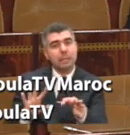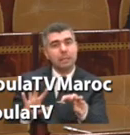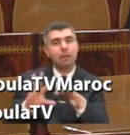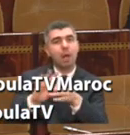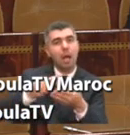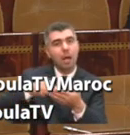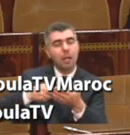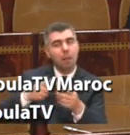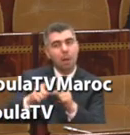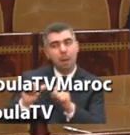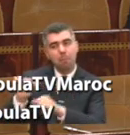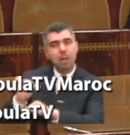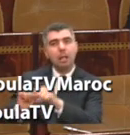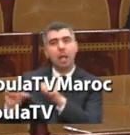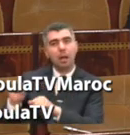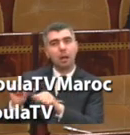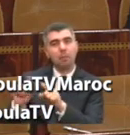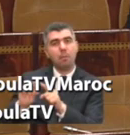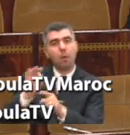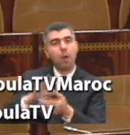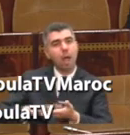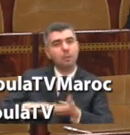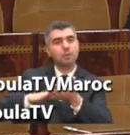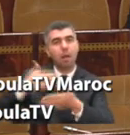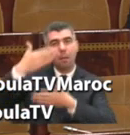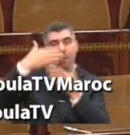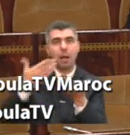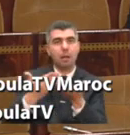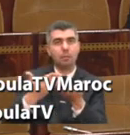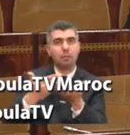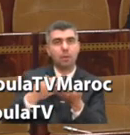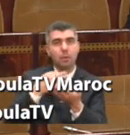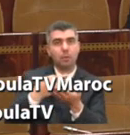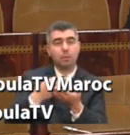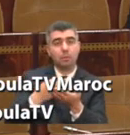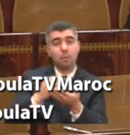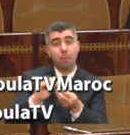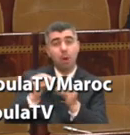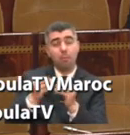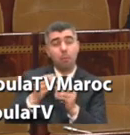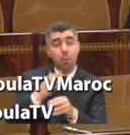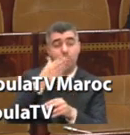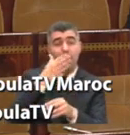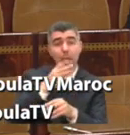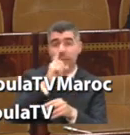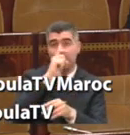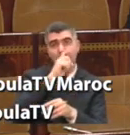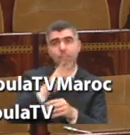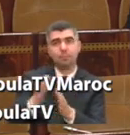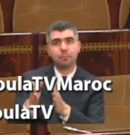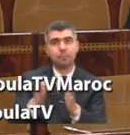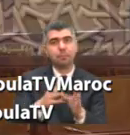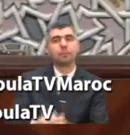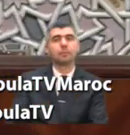شموليتها باش يمكن تكون منصفة للمغرب. شكرا شكرا سيدنا. إلا ما عمل ذلك راه غادي يكون يعني أنه خطر بالنسبة للصناعة المغربية. هل من